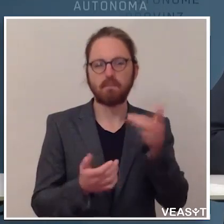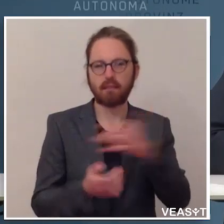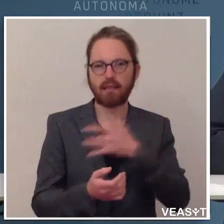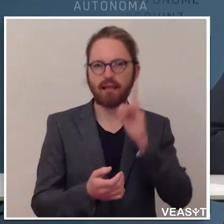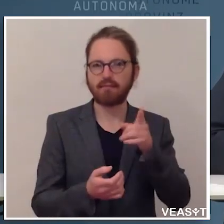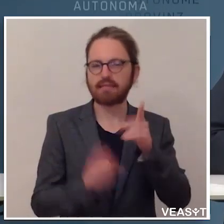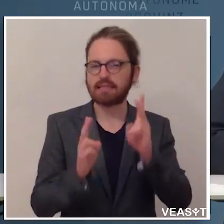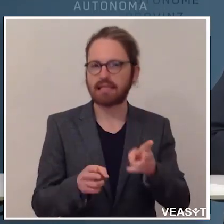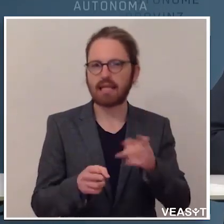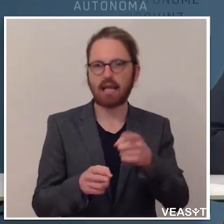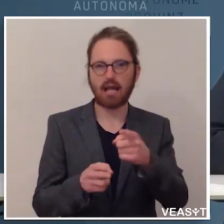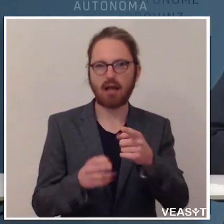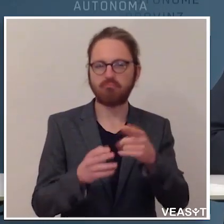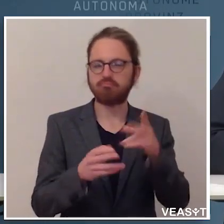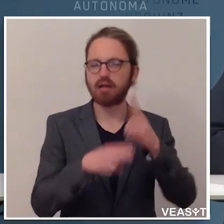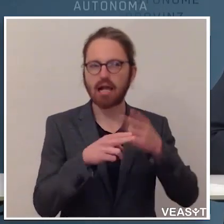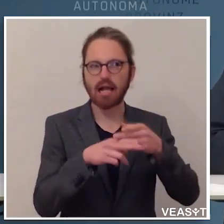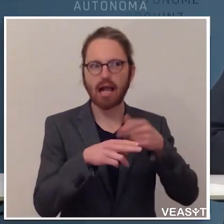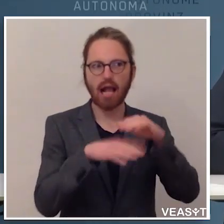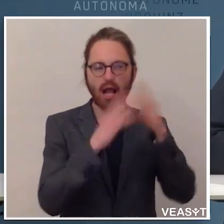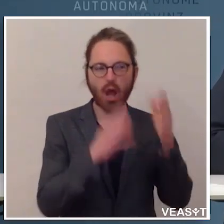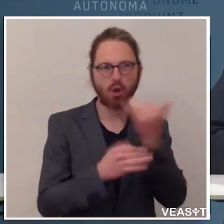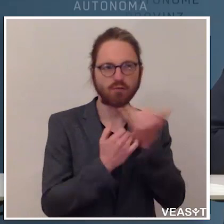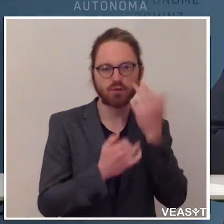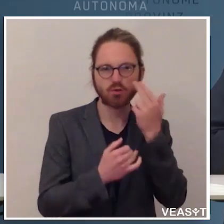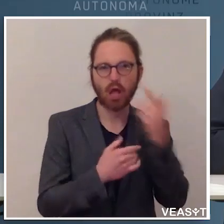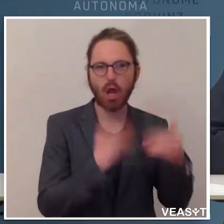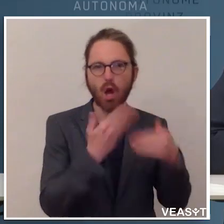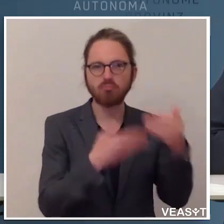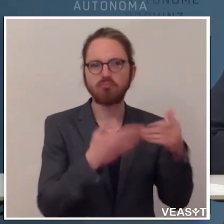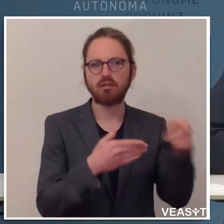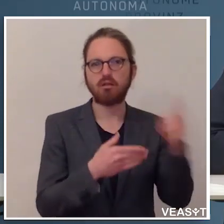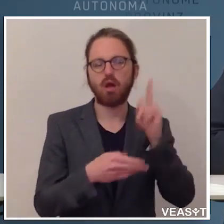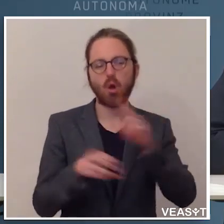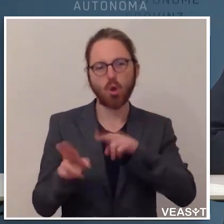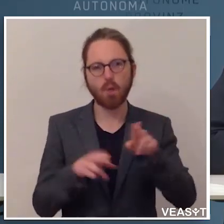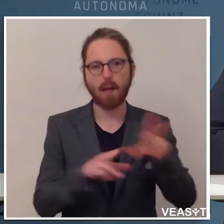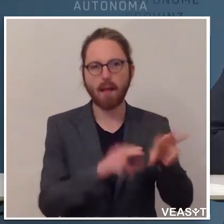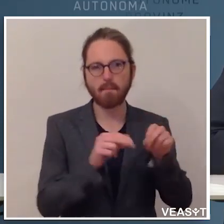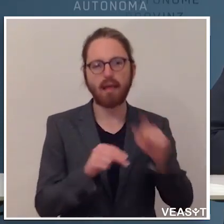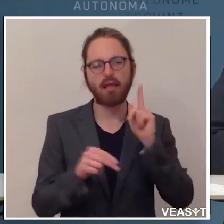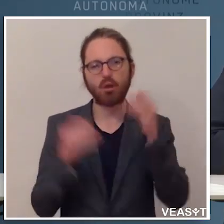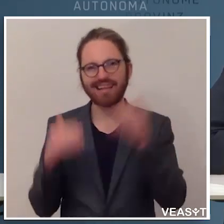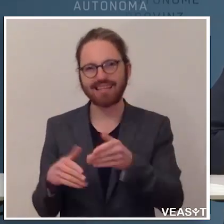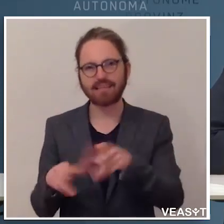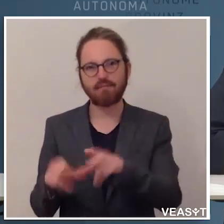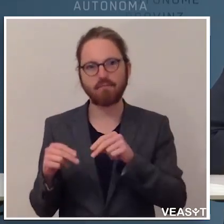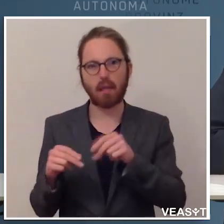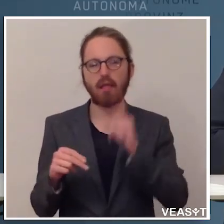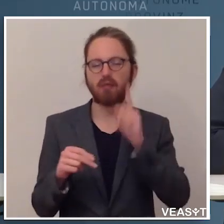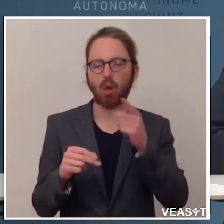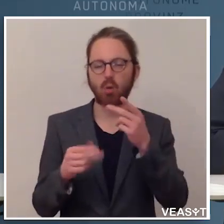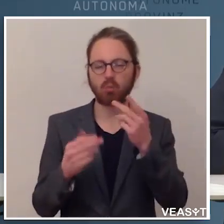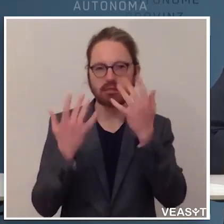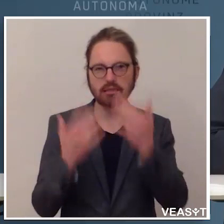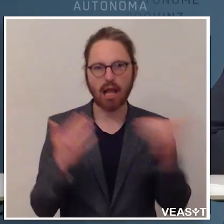generellen Erhebungen auch einlangen. Das betrifft dann sicher die Auslastung des Krankenhauses oder der